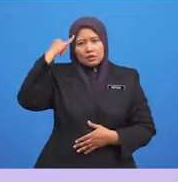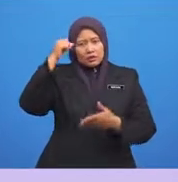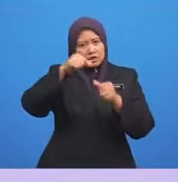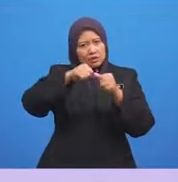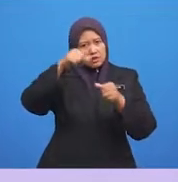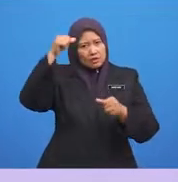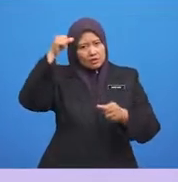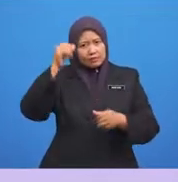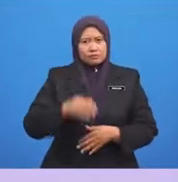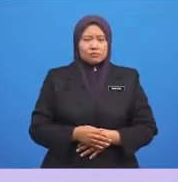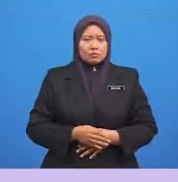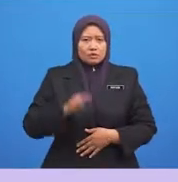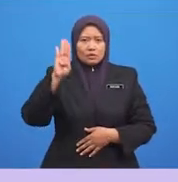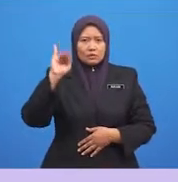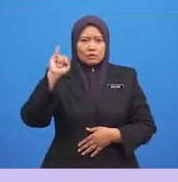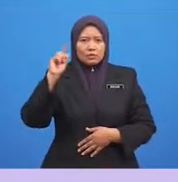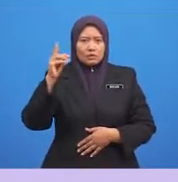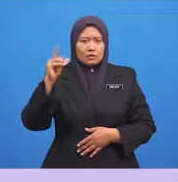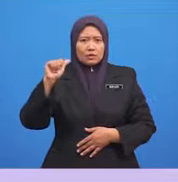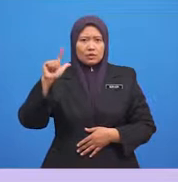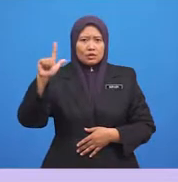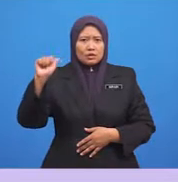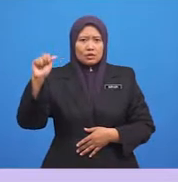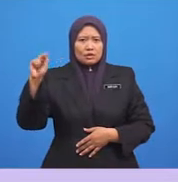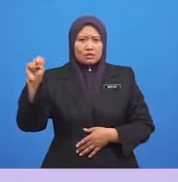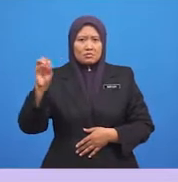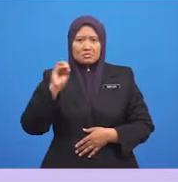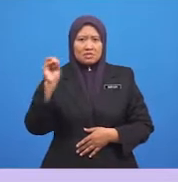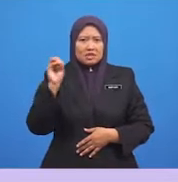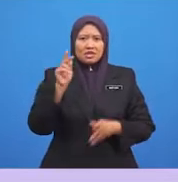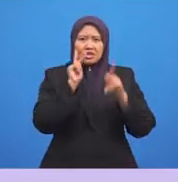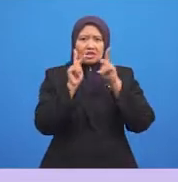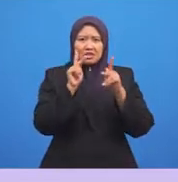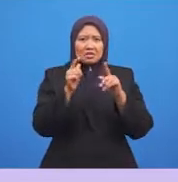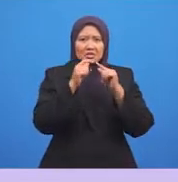kata yang tertentu seperti perumpamaan.